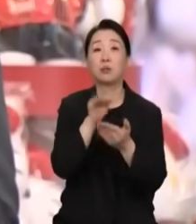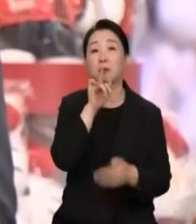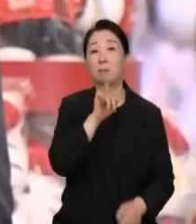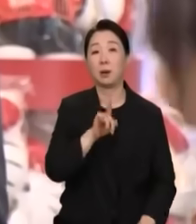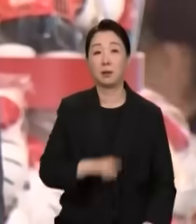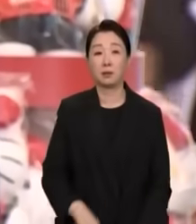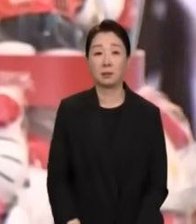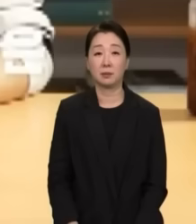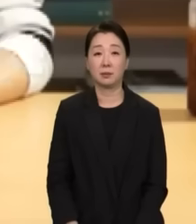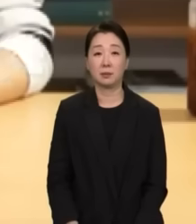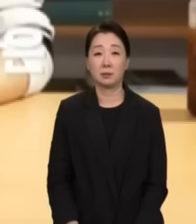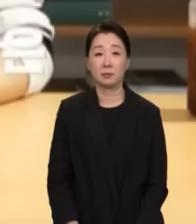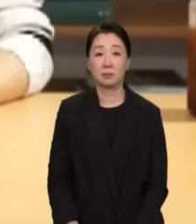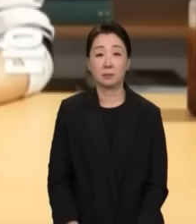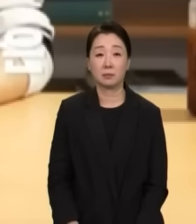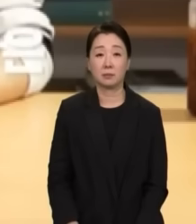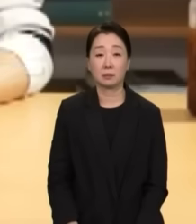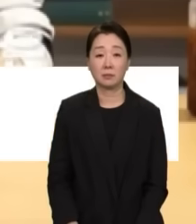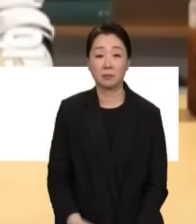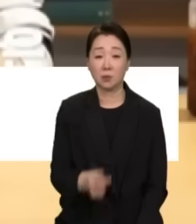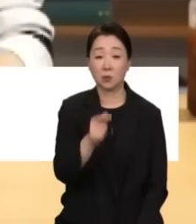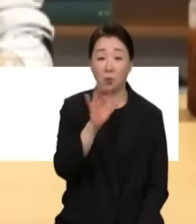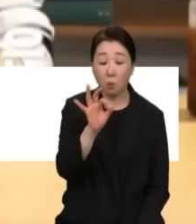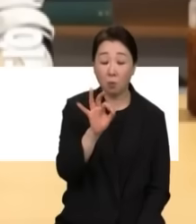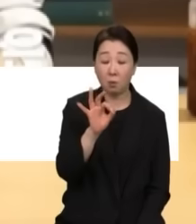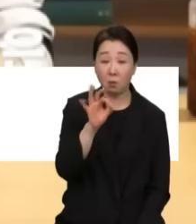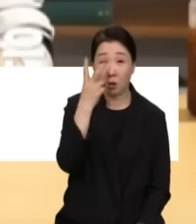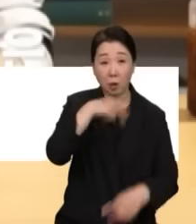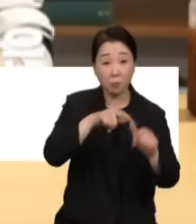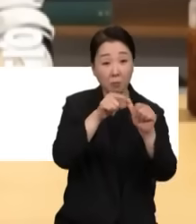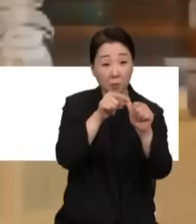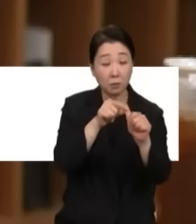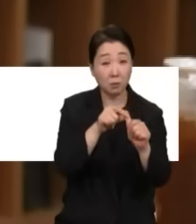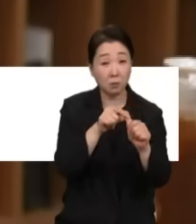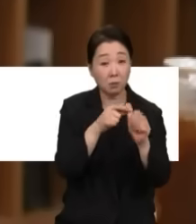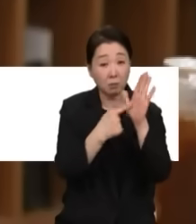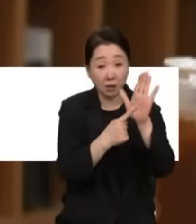있었다고 지적했습니다. 지금 홍명보 감독으로 발표됐는데. 어?